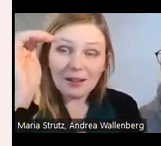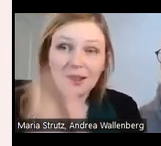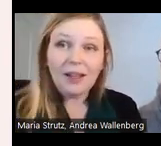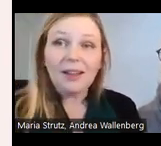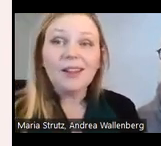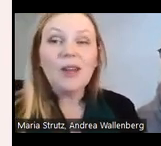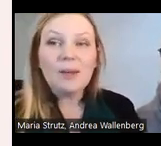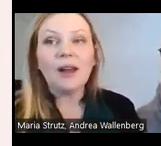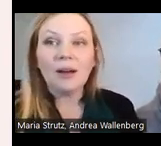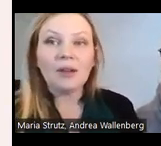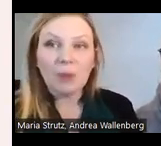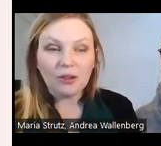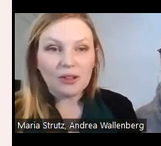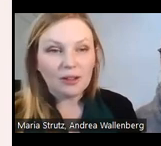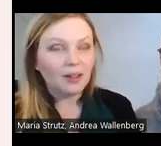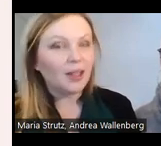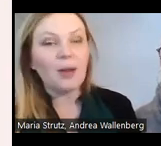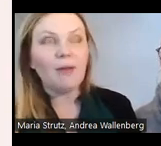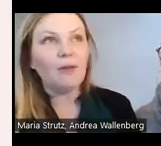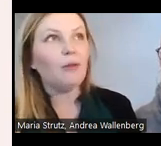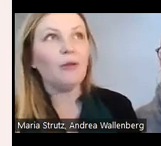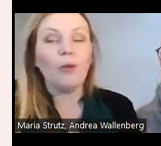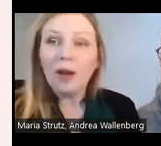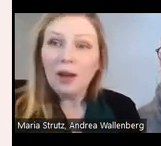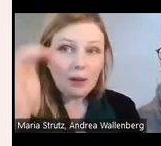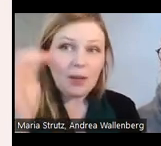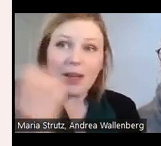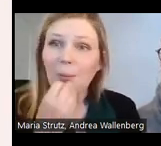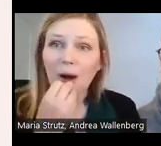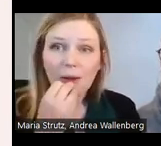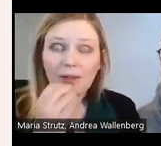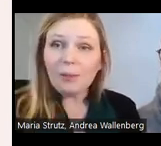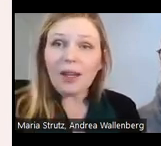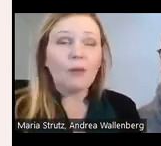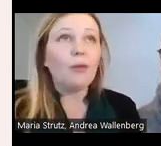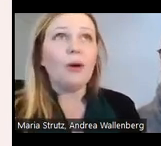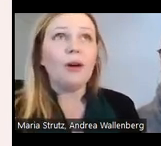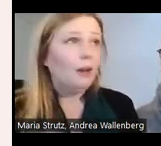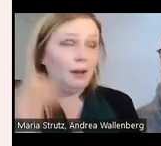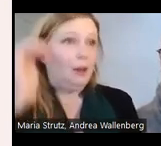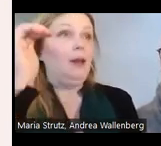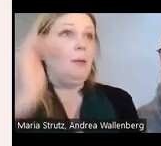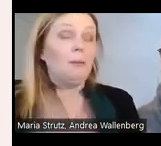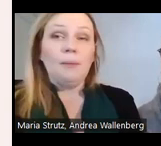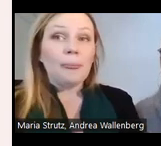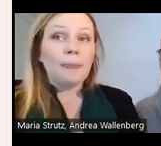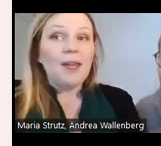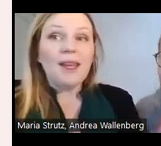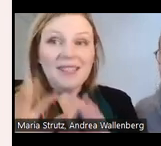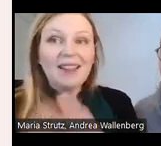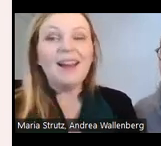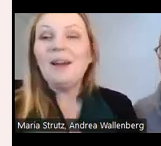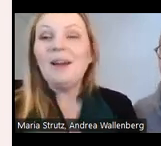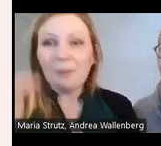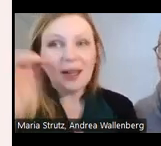mer. Det är så himla användbart. Det kan man använda för att få mera mat. Man kan få mera kittla.